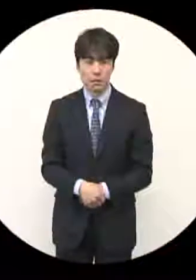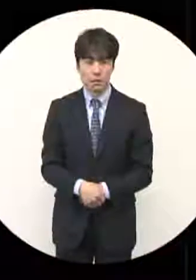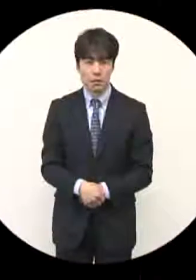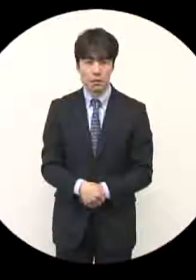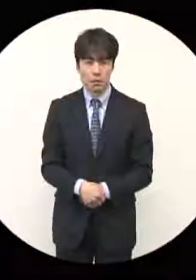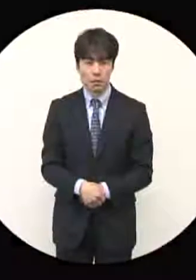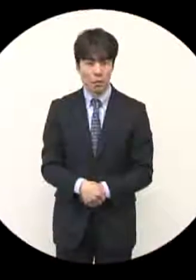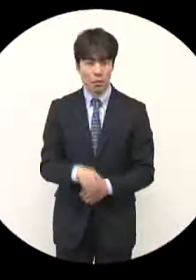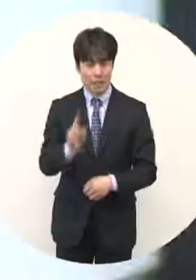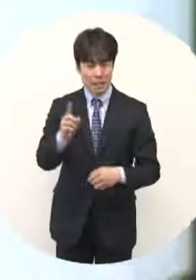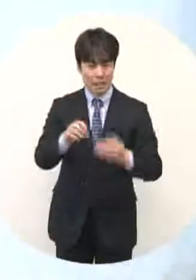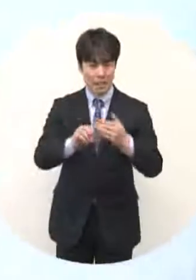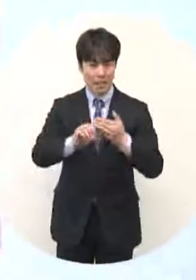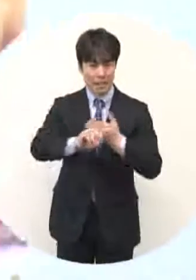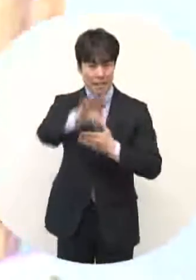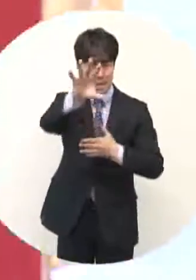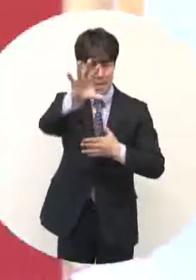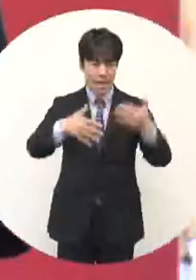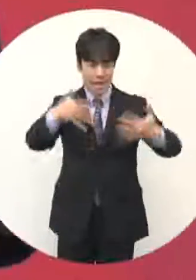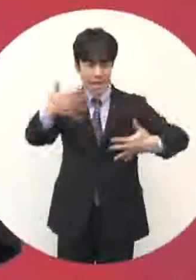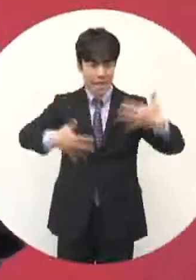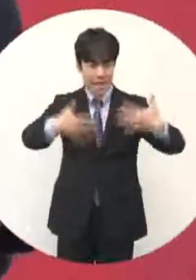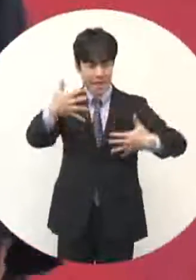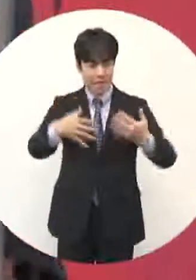ちょっと映画仕立てになってるんですね。